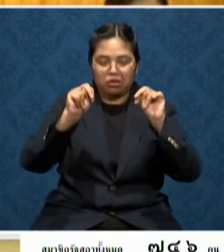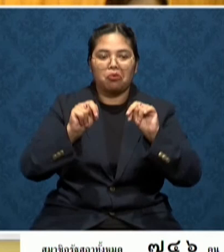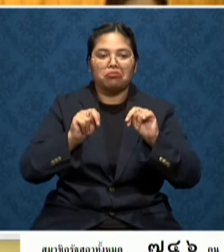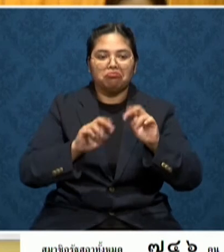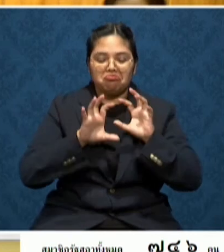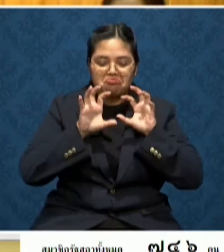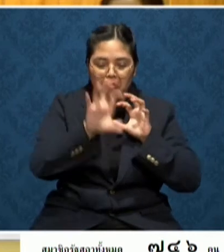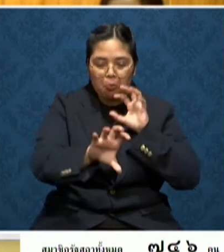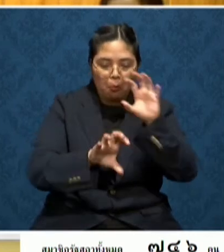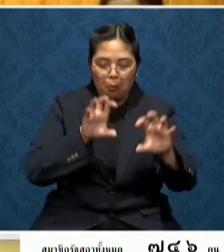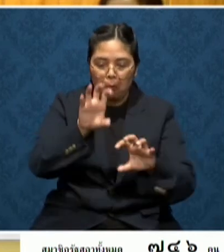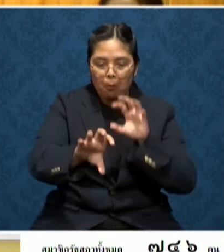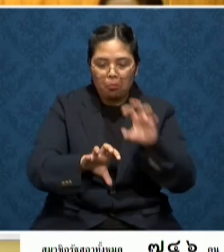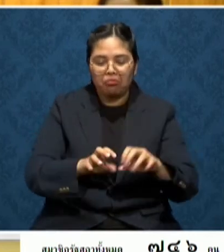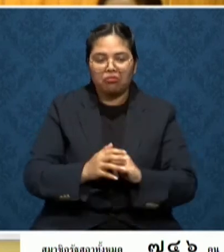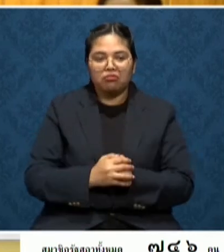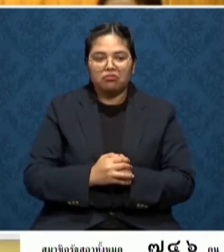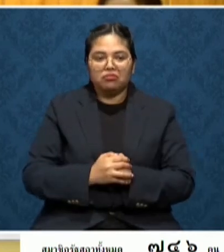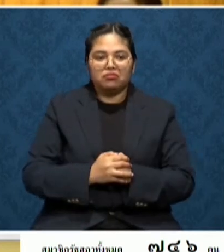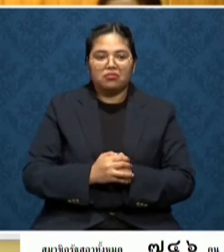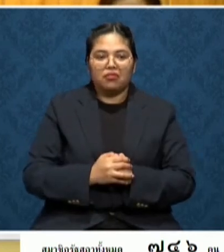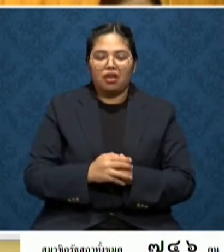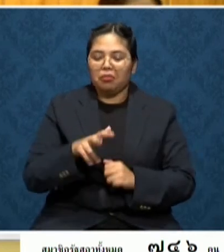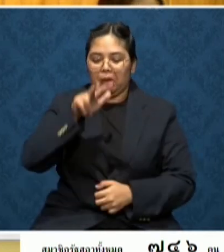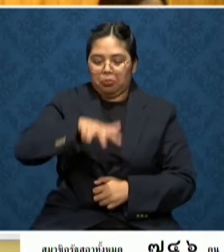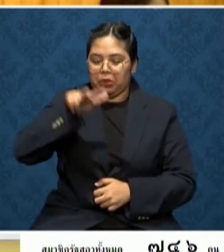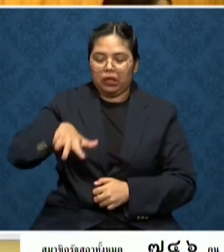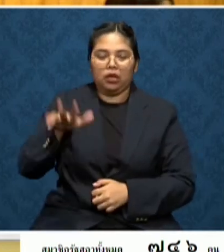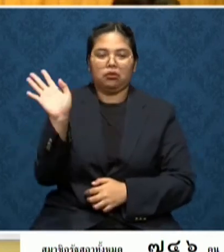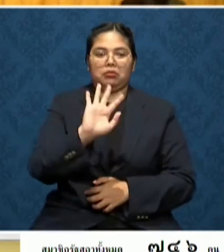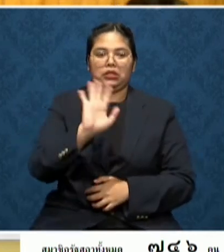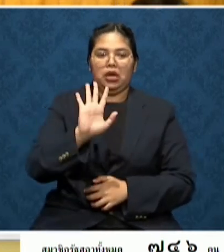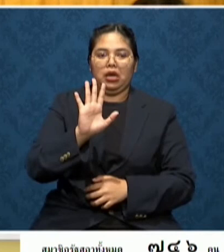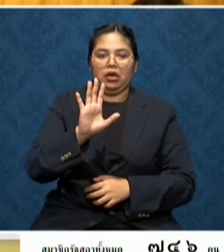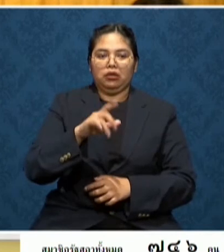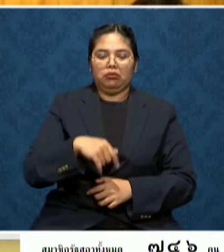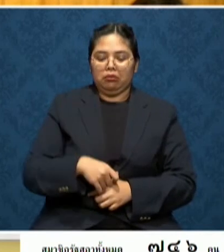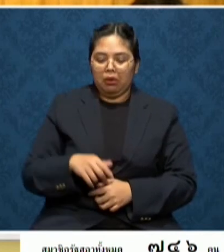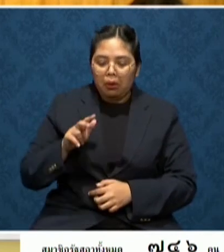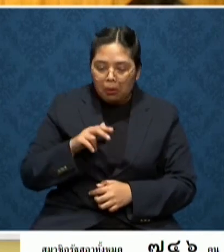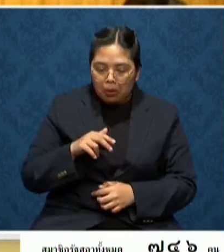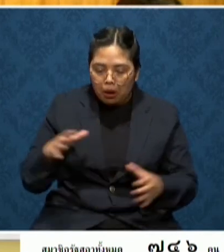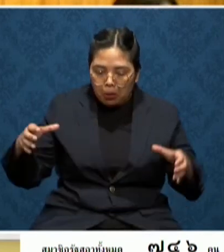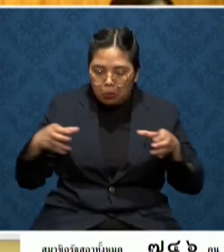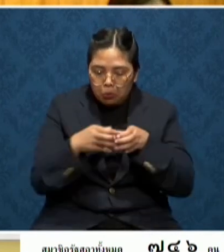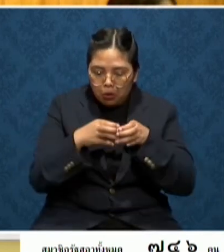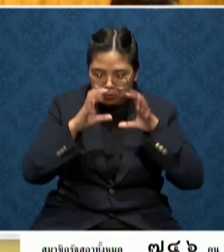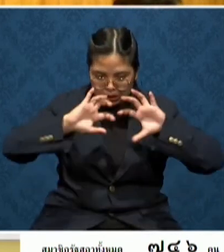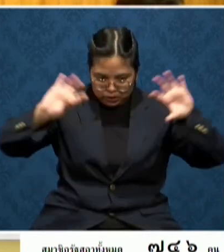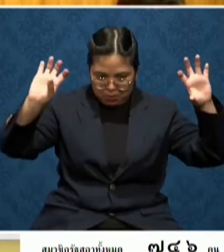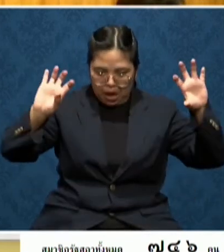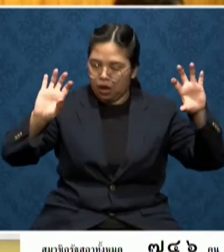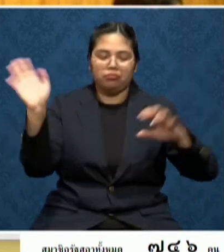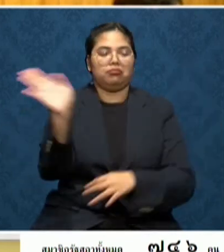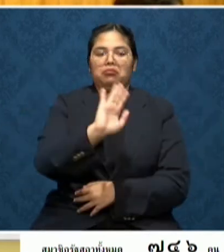เนี่ยมันไม่ใช่หน้าตักของพรรคเพื่อไทยไม่ใช่หน้าตักของพรรคร่วมรัฐบาลชุดนี้เท่า